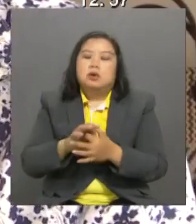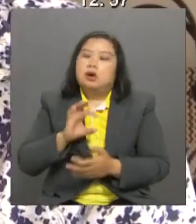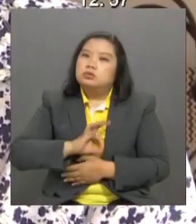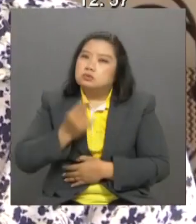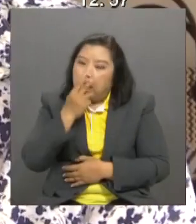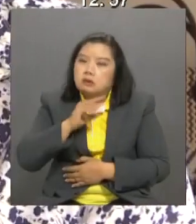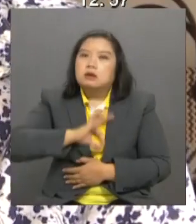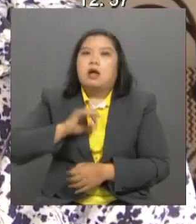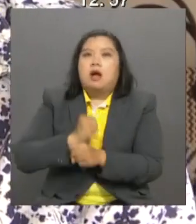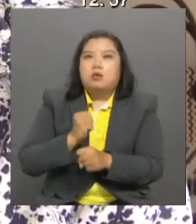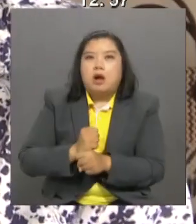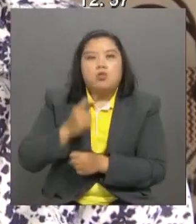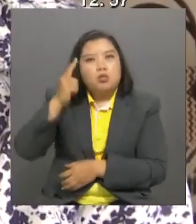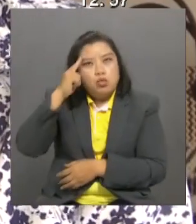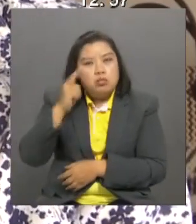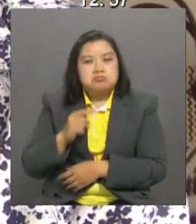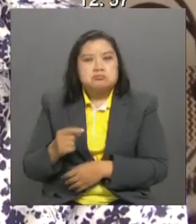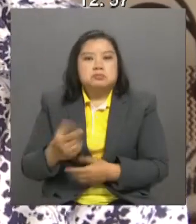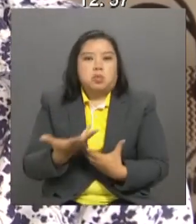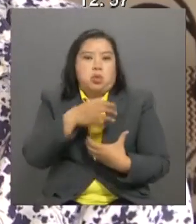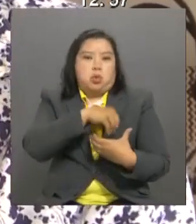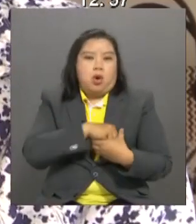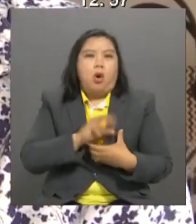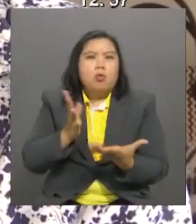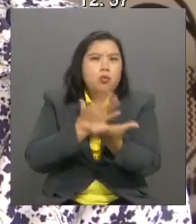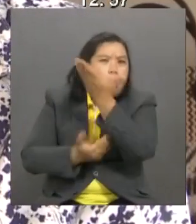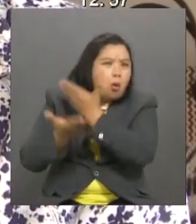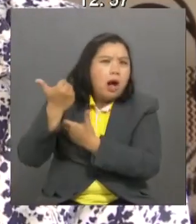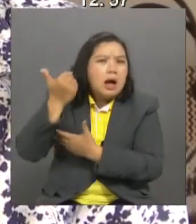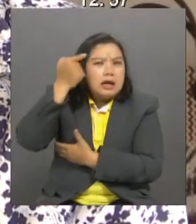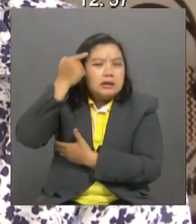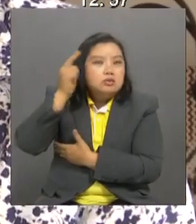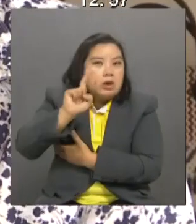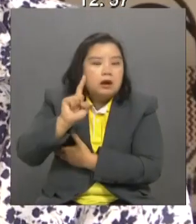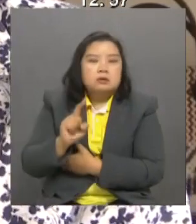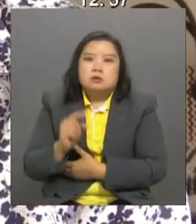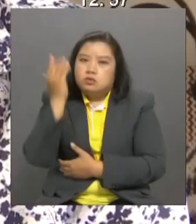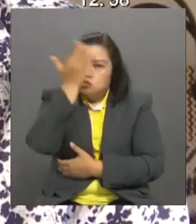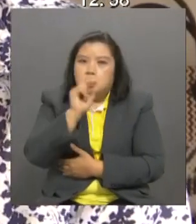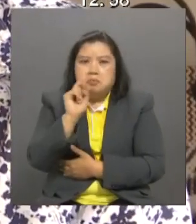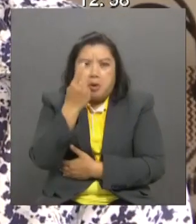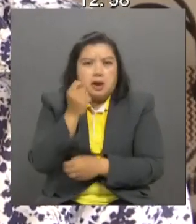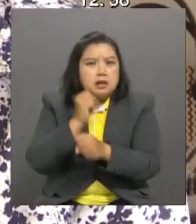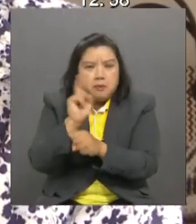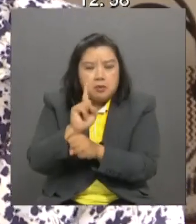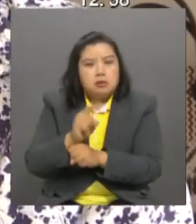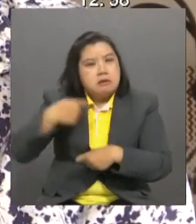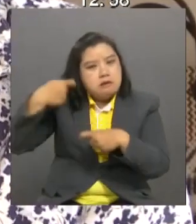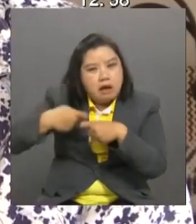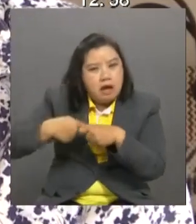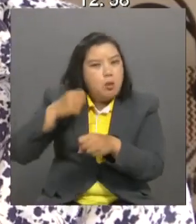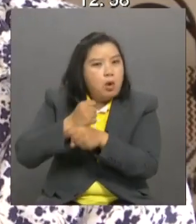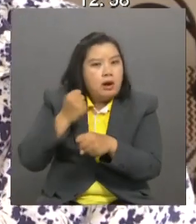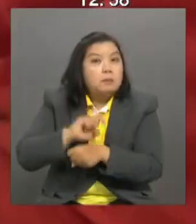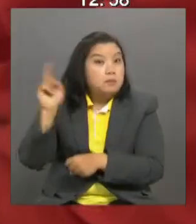แล้วก็ได้เข้าใจถึงหัตถกรรมลูกปัดมโนราว่ามันมีกลไกหรือมีความเป็นมาอย่างไรและความยากง่ายของมันเนี่ยม